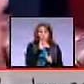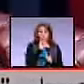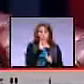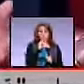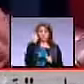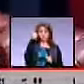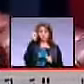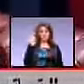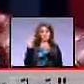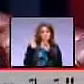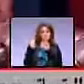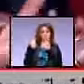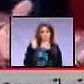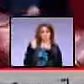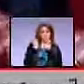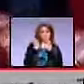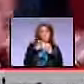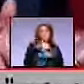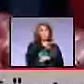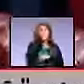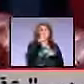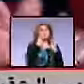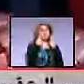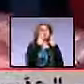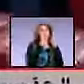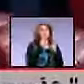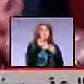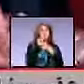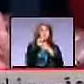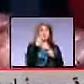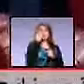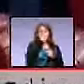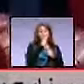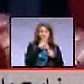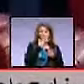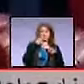تقدر تقرب من شكل المواطن المصري